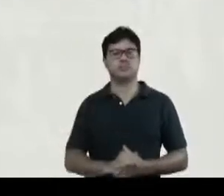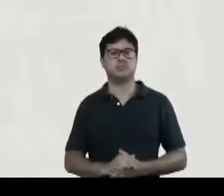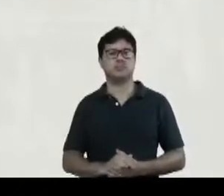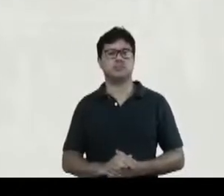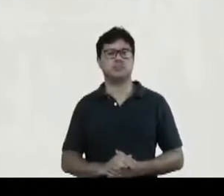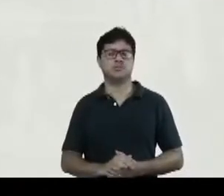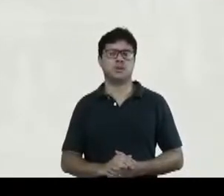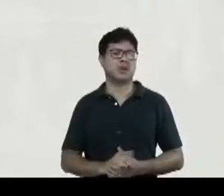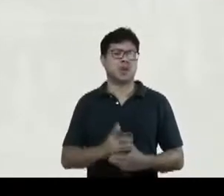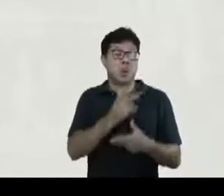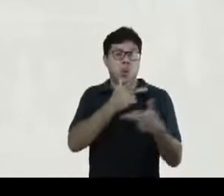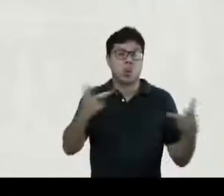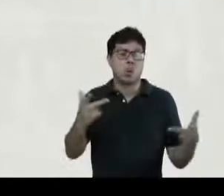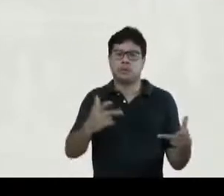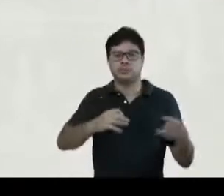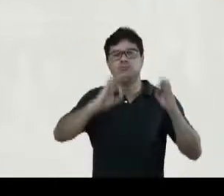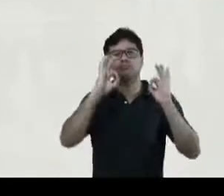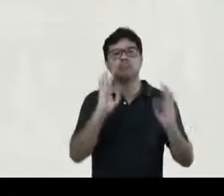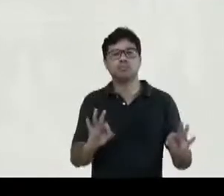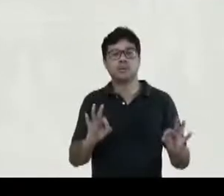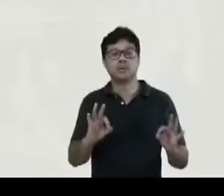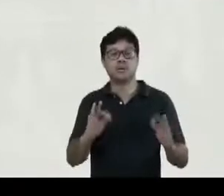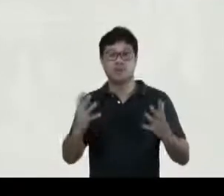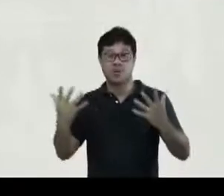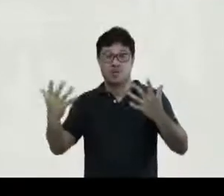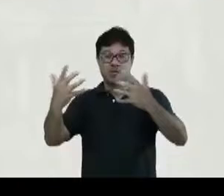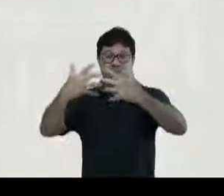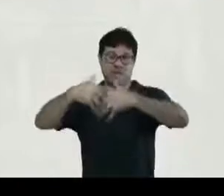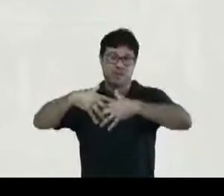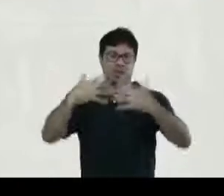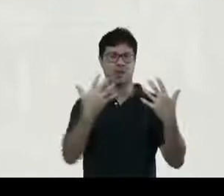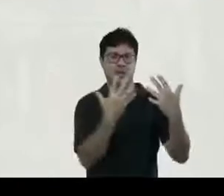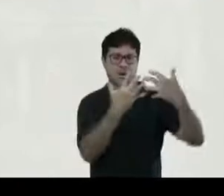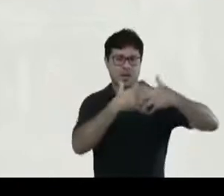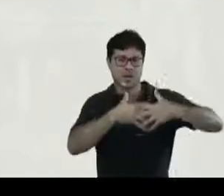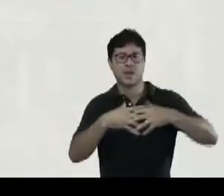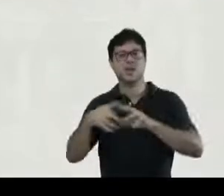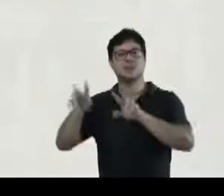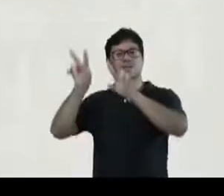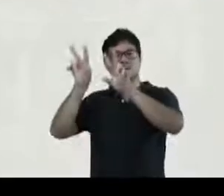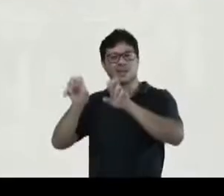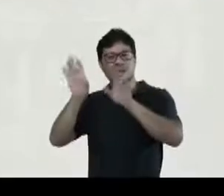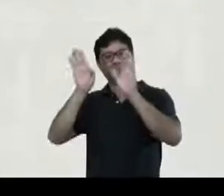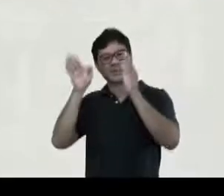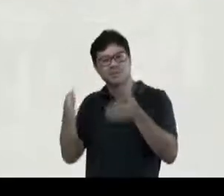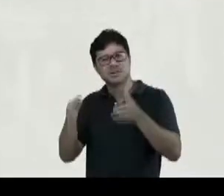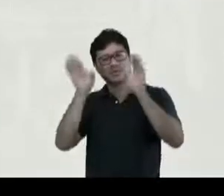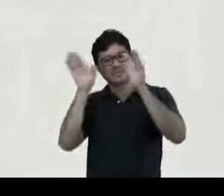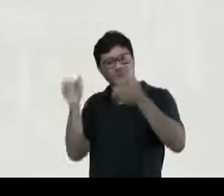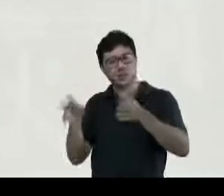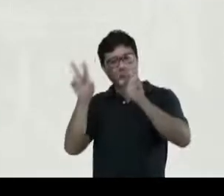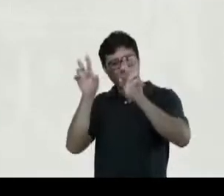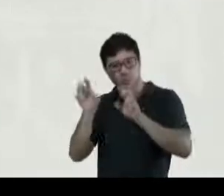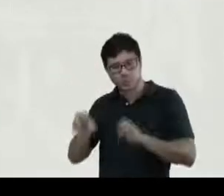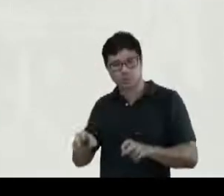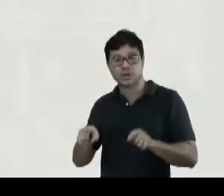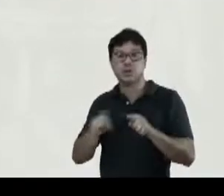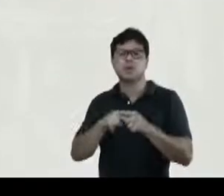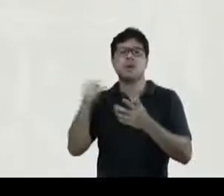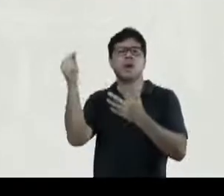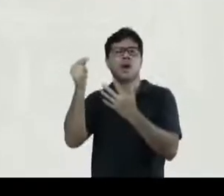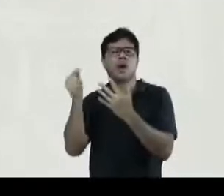Themen und übergreifenden Aspekten befasster und beauftragter Menschen, auch